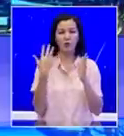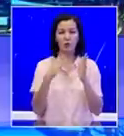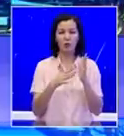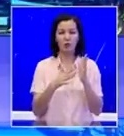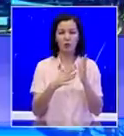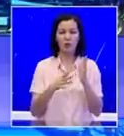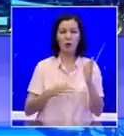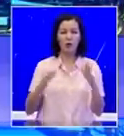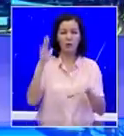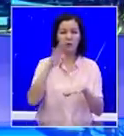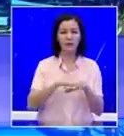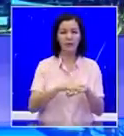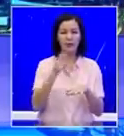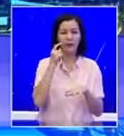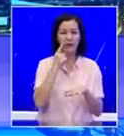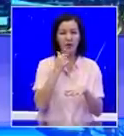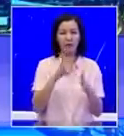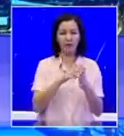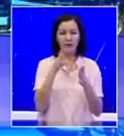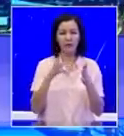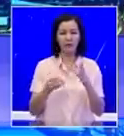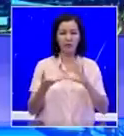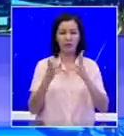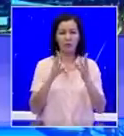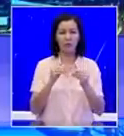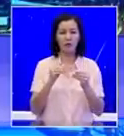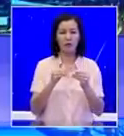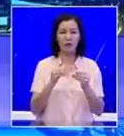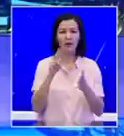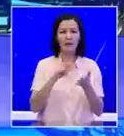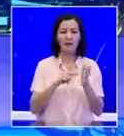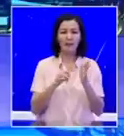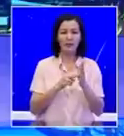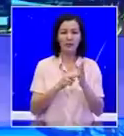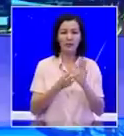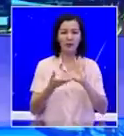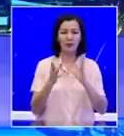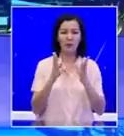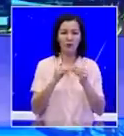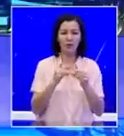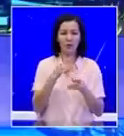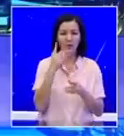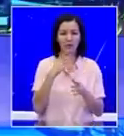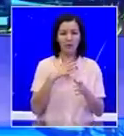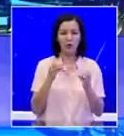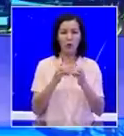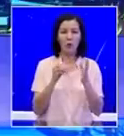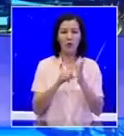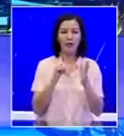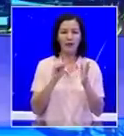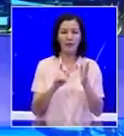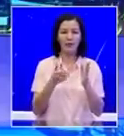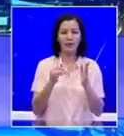16-400-650. Амандық Баталовтың қант қызылшасы бойынша жетсуықтар алдына қойған міндетін тұжыра осылай атап жүр. 16